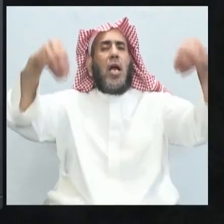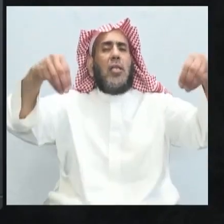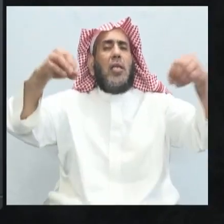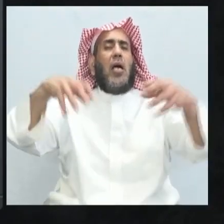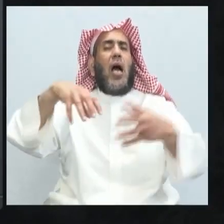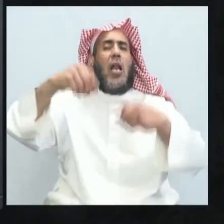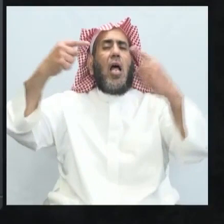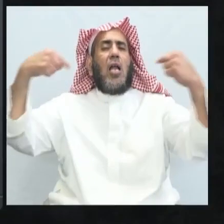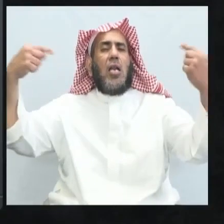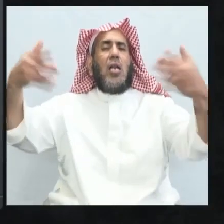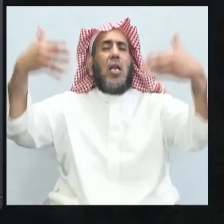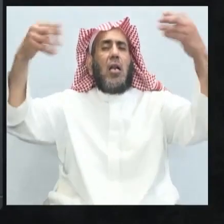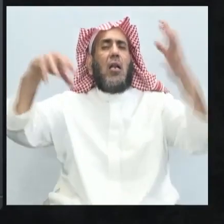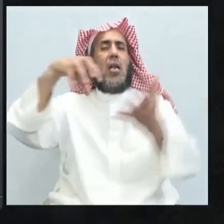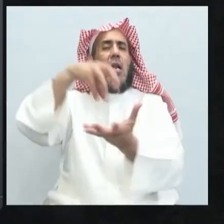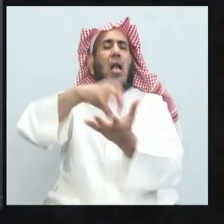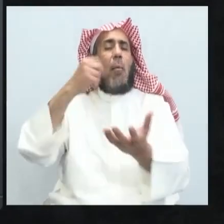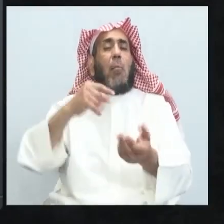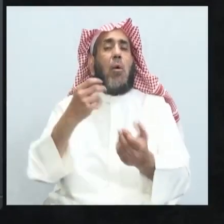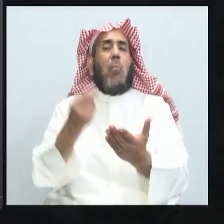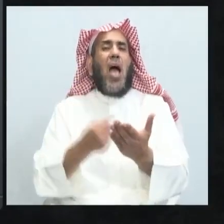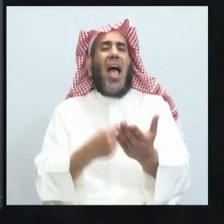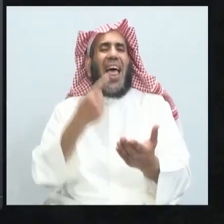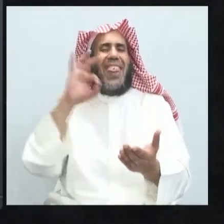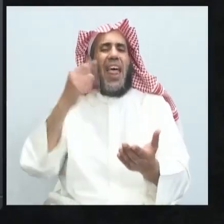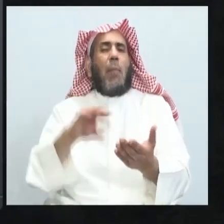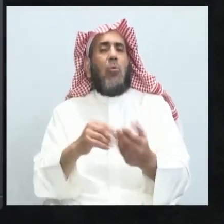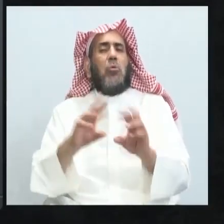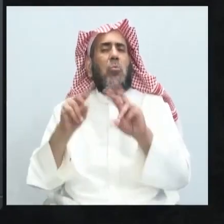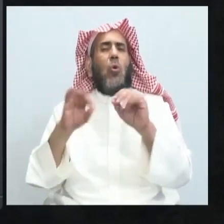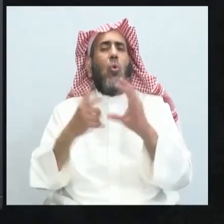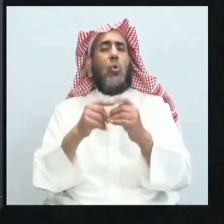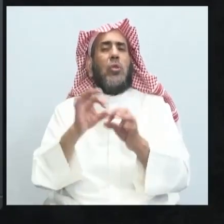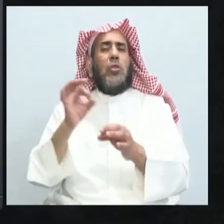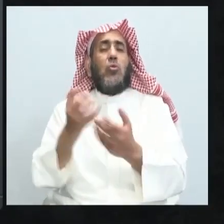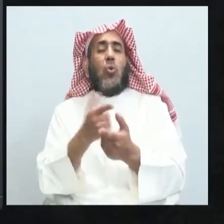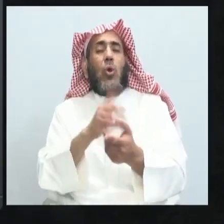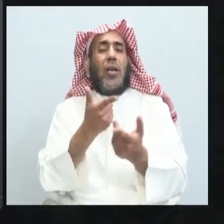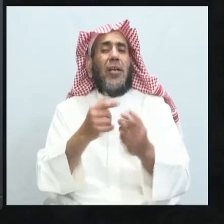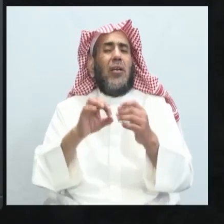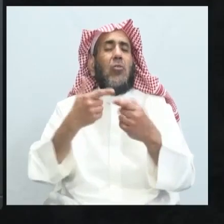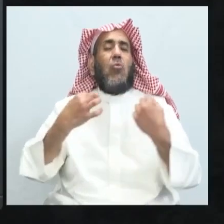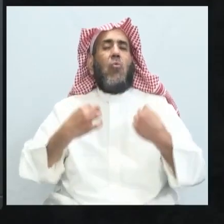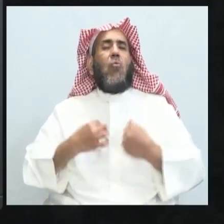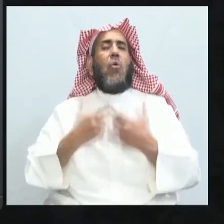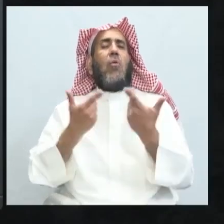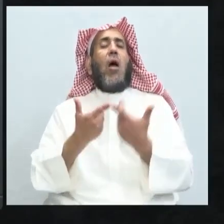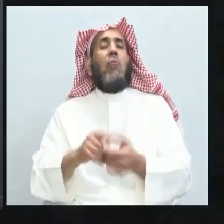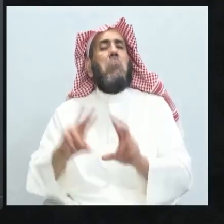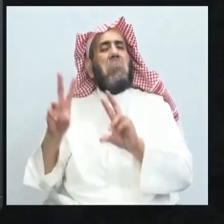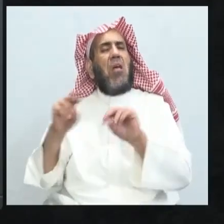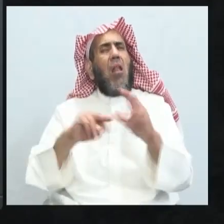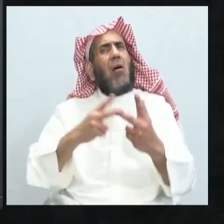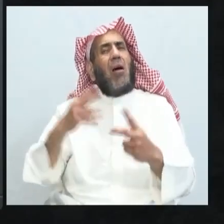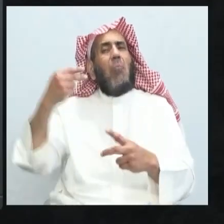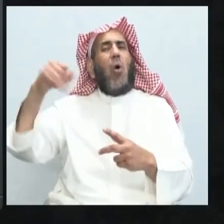علقت على استار الكعبه كتبت ماء الذهب وقيل لانها تشبيها لها بعقود الدر التي في تعلقه المراه في نحرها